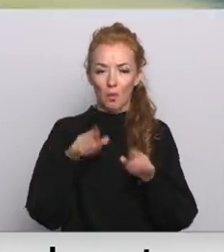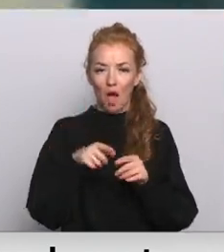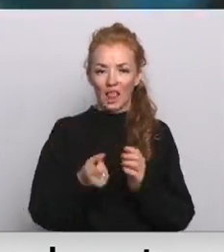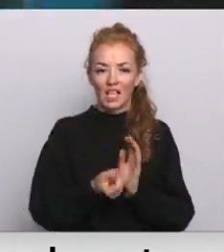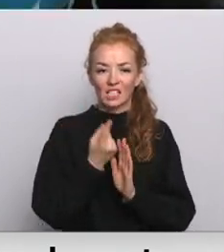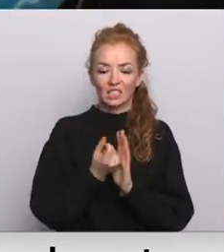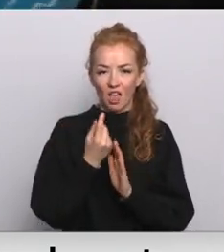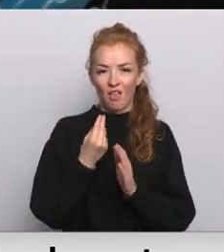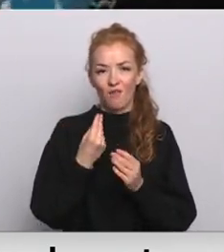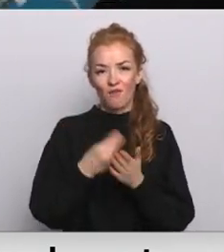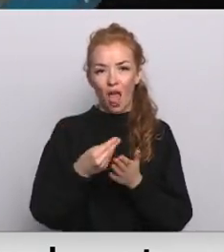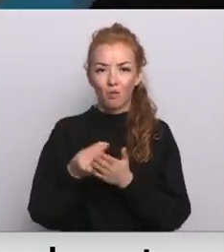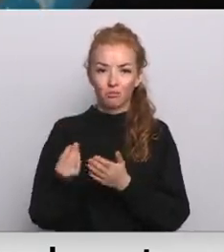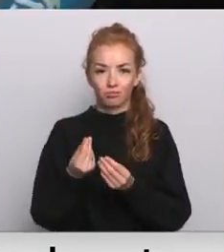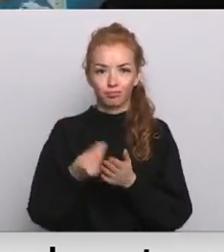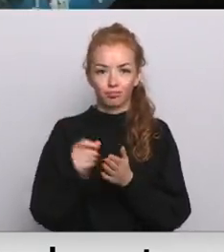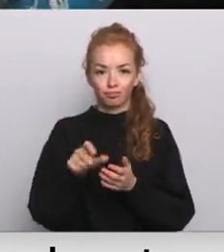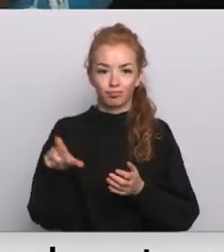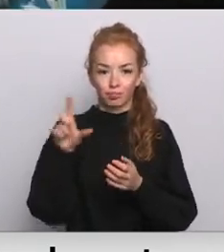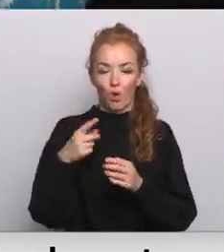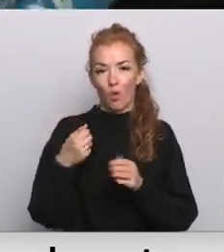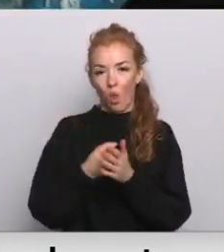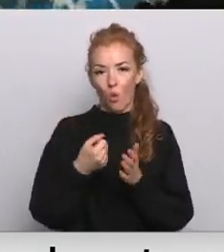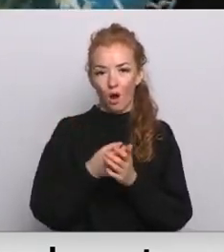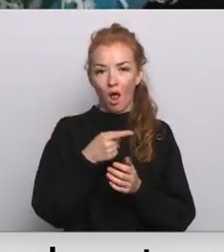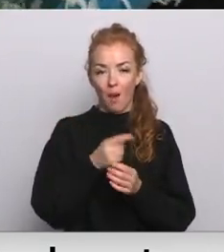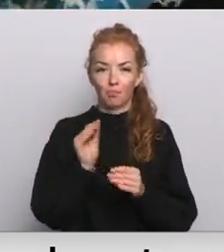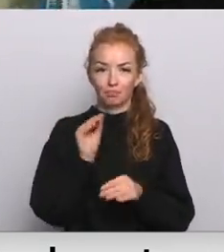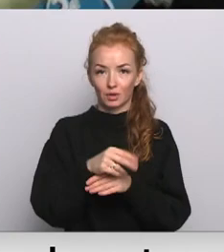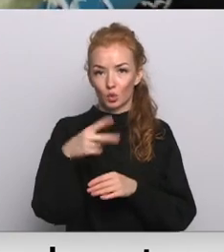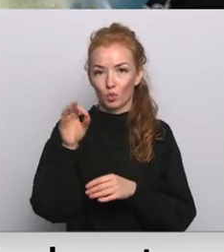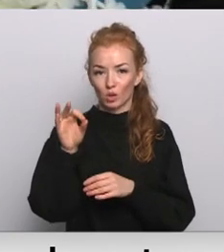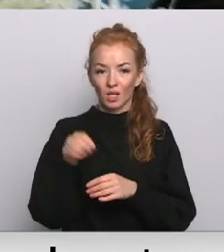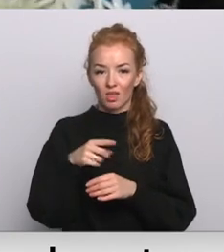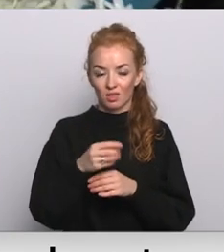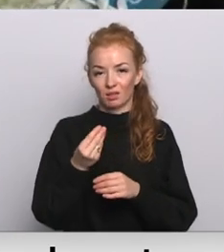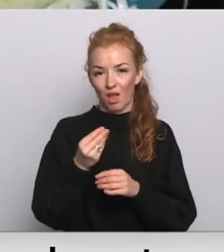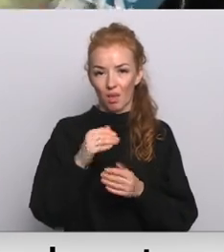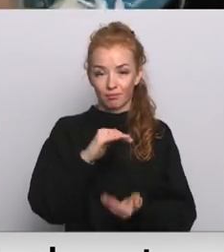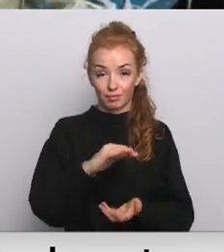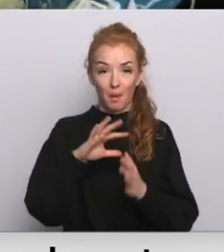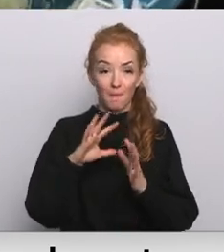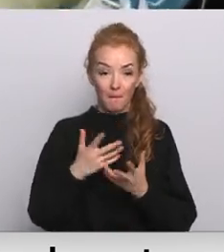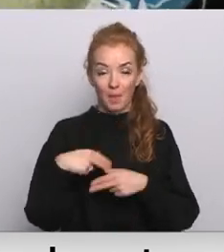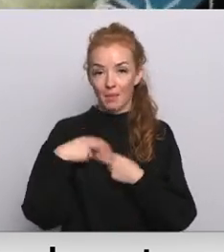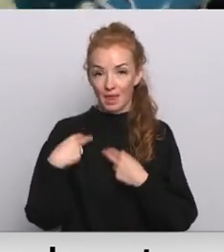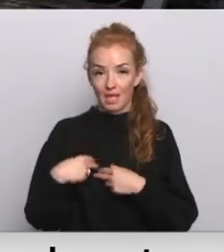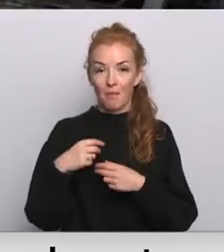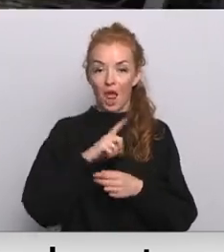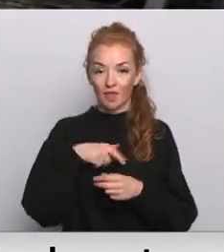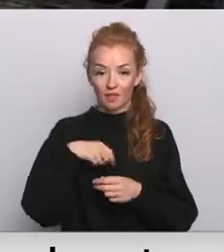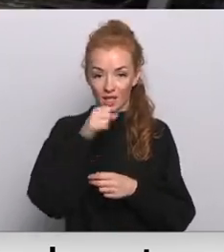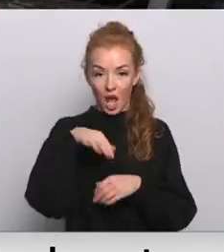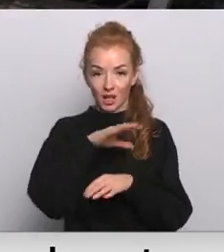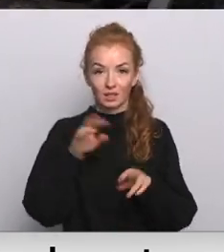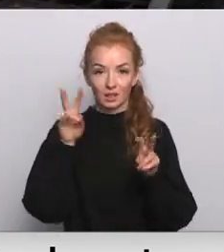izēvielu kāpums, kas jau līdzis gala produktu cenu palielināt par 20%. Kā RTV skaidro biedrībā Latvijas dārznieks, kas